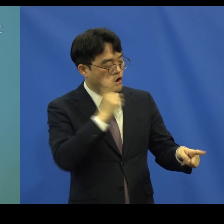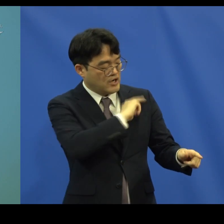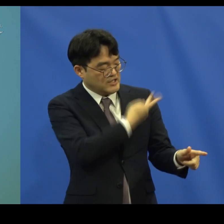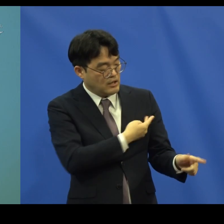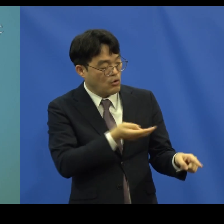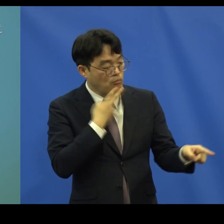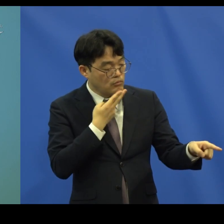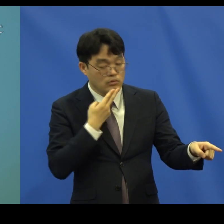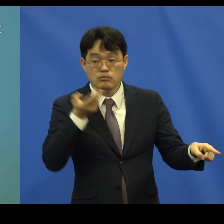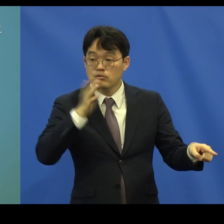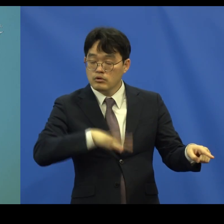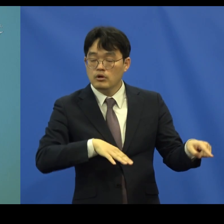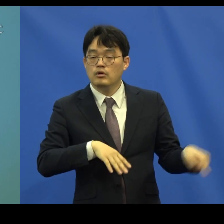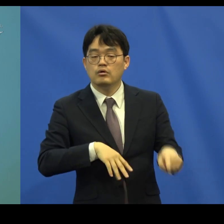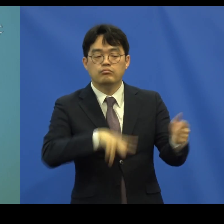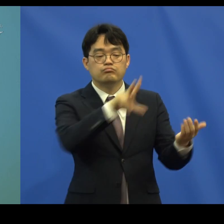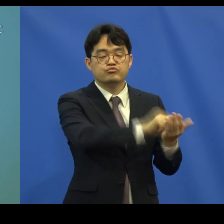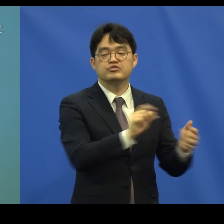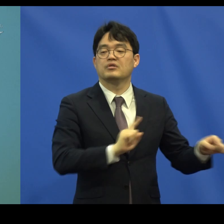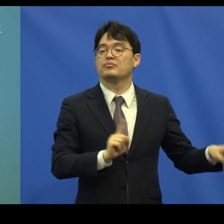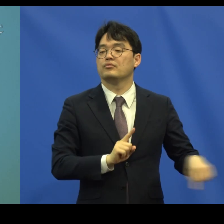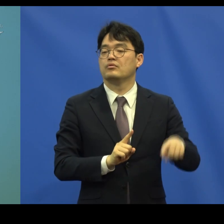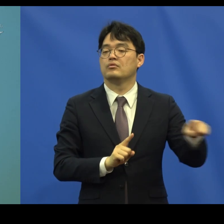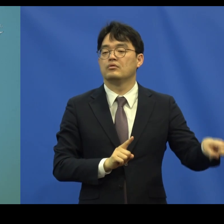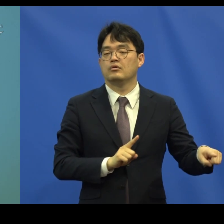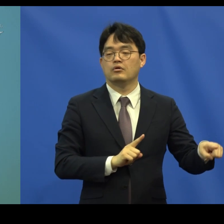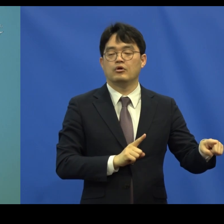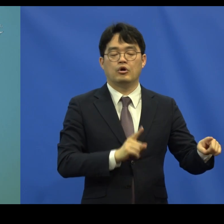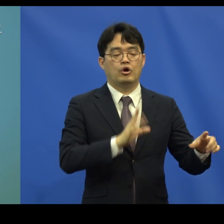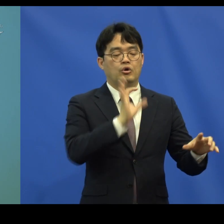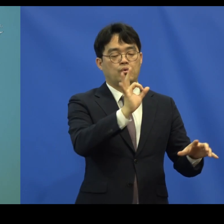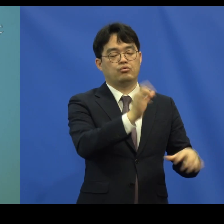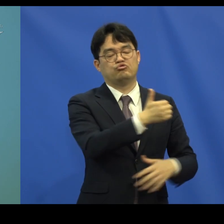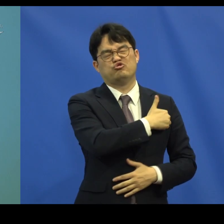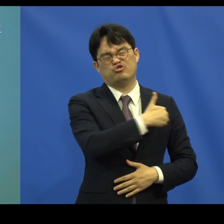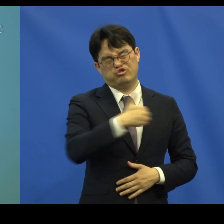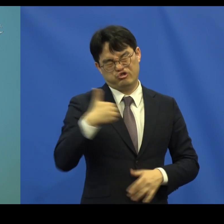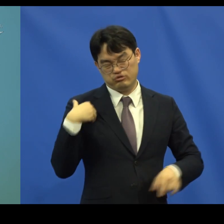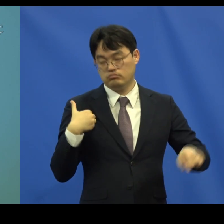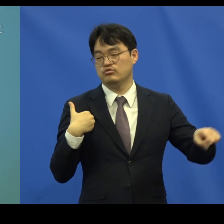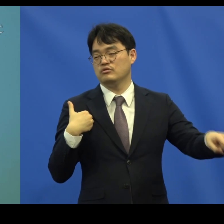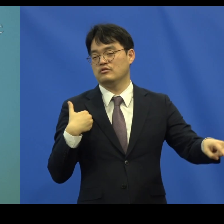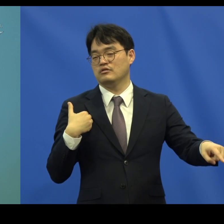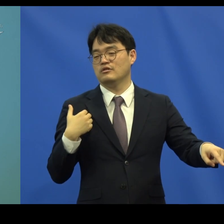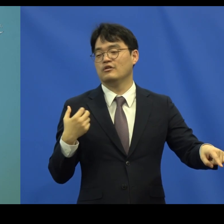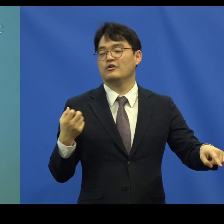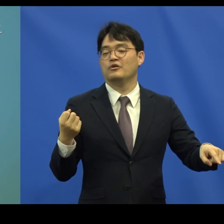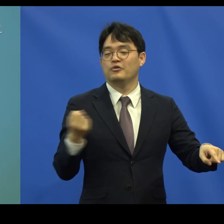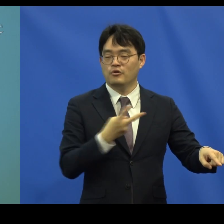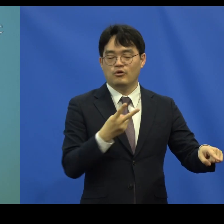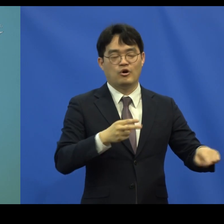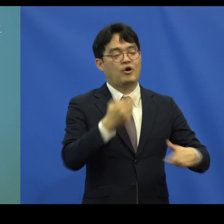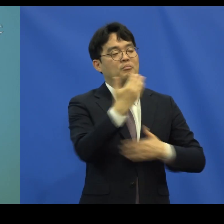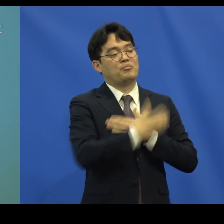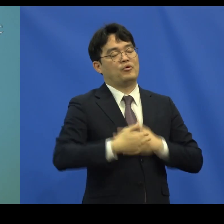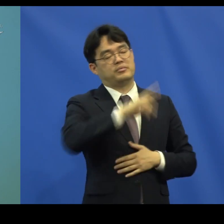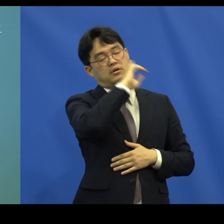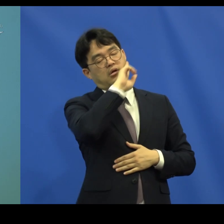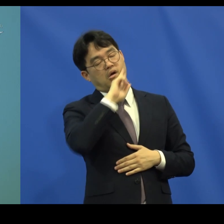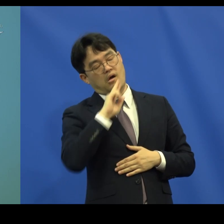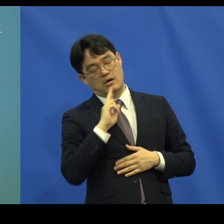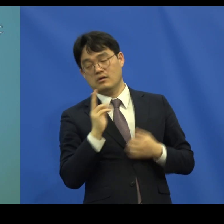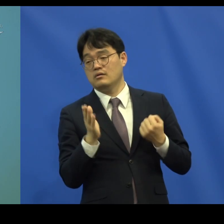이 경제적 부와 안정된 생활이 영적 긴장도를 떨어뜨린 거죠. 그러니까 배가 부르니까 어떻게 해요?